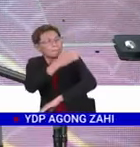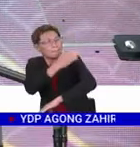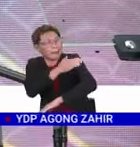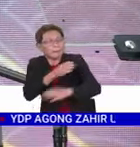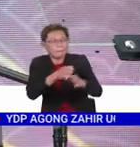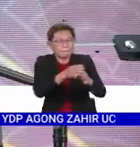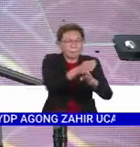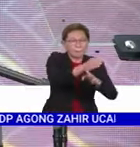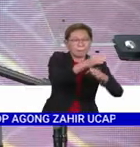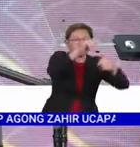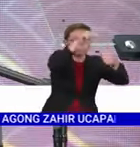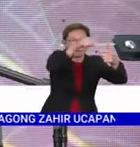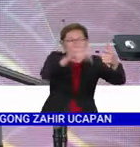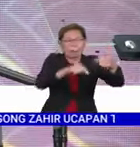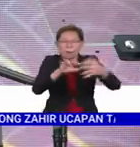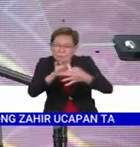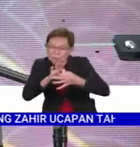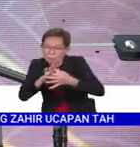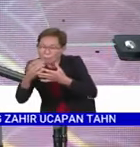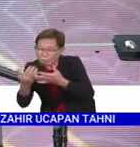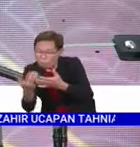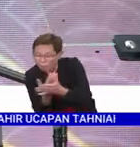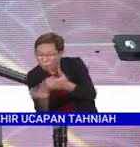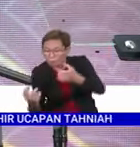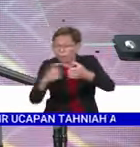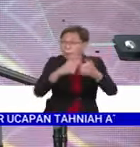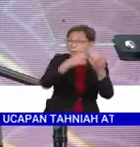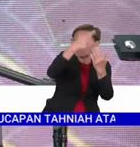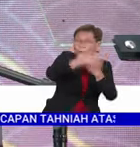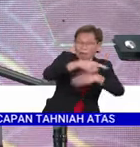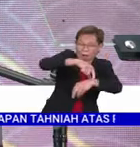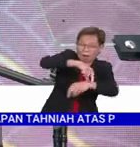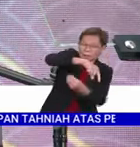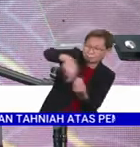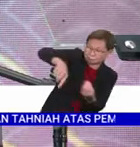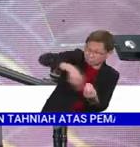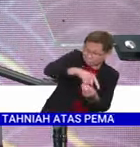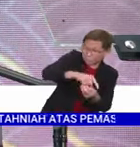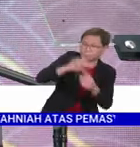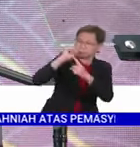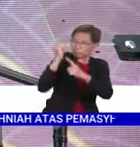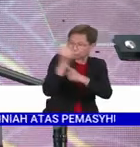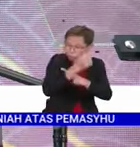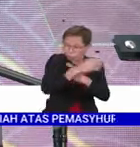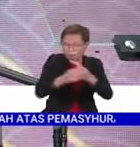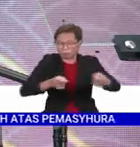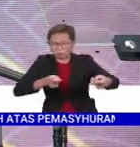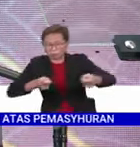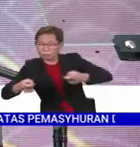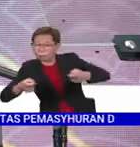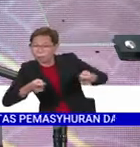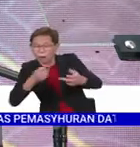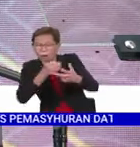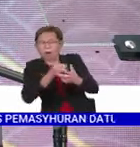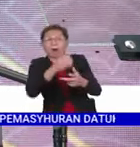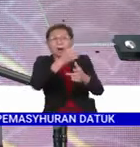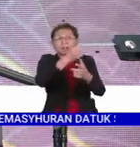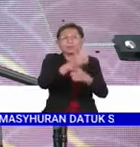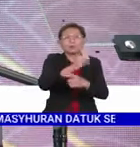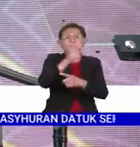agar bidang-bidang kerjasama baharu berkaitan inisiatif alam sekitar, sosial dan tadbir urus atau